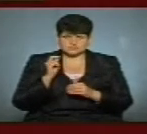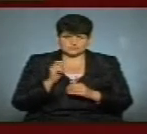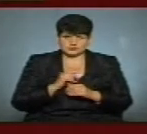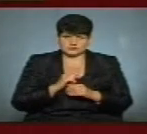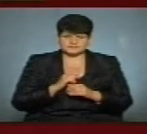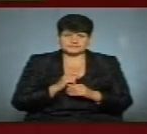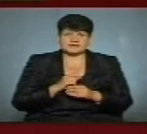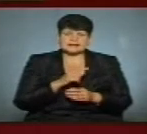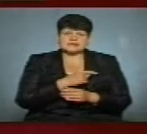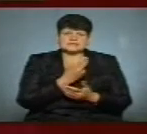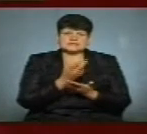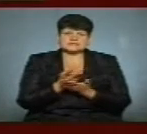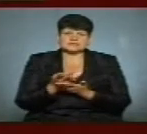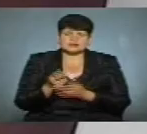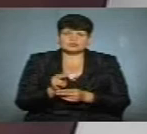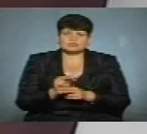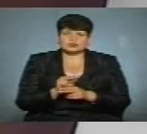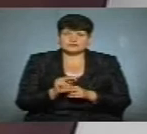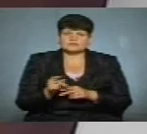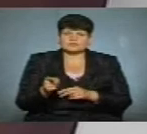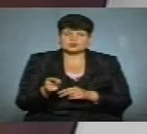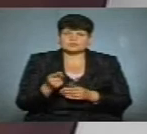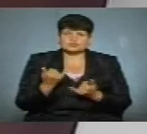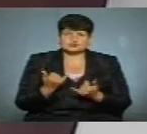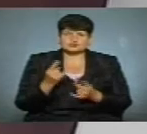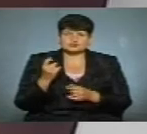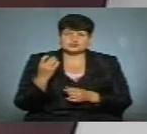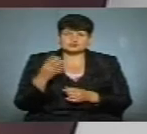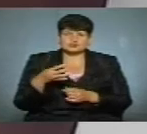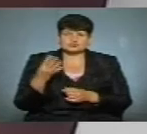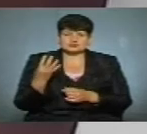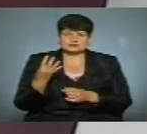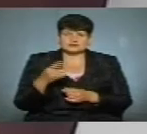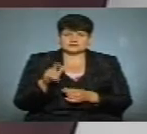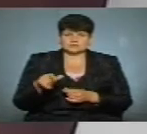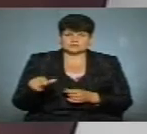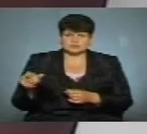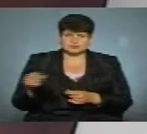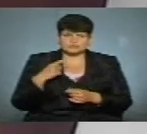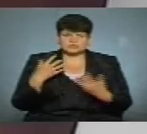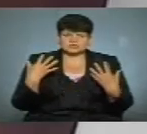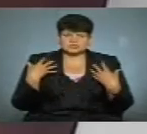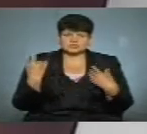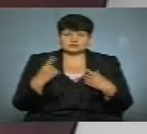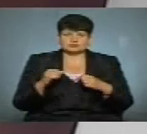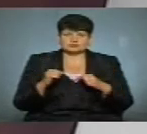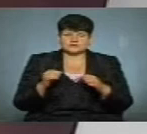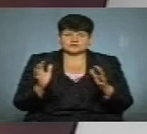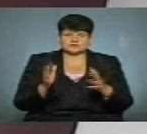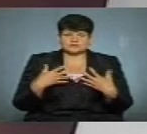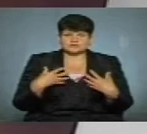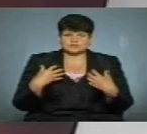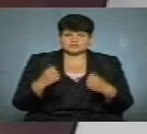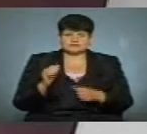На стаціонарному лікуванні у Тернополі на сьогодні 144 пацієнти, каже начальник обласного управління охорони здоров'я Володимир